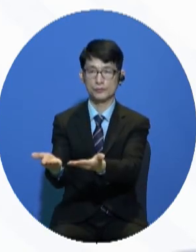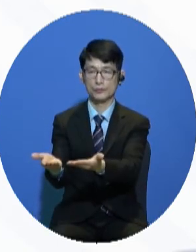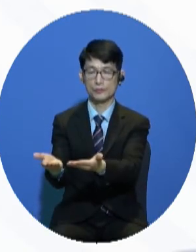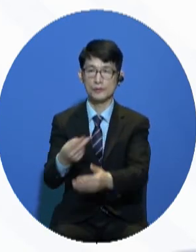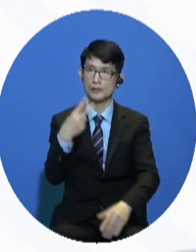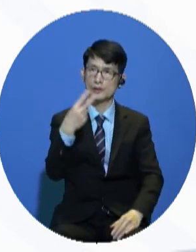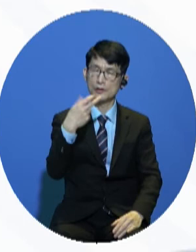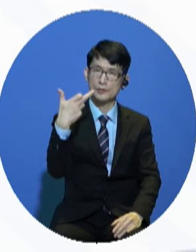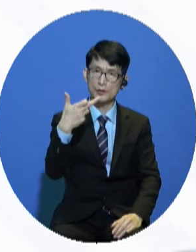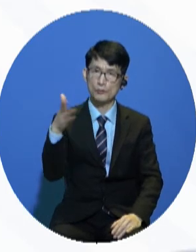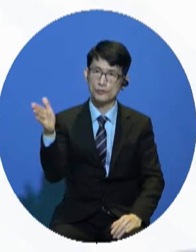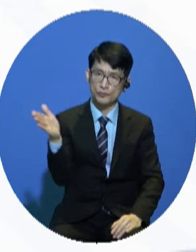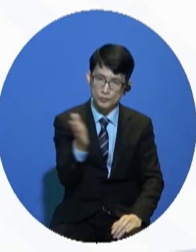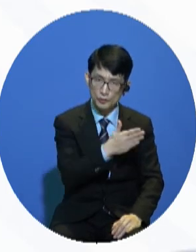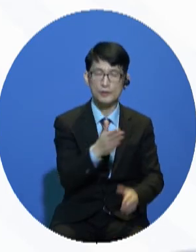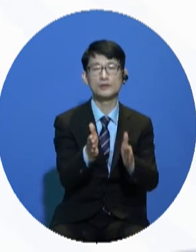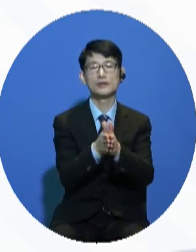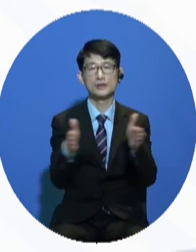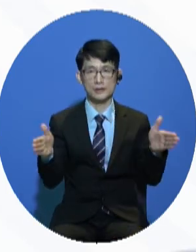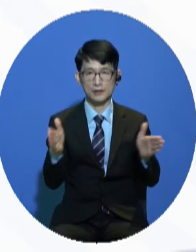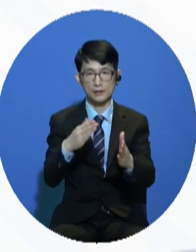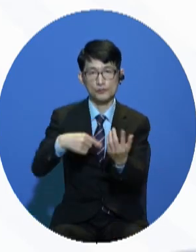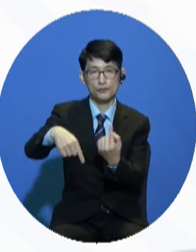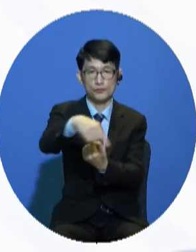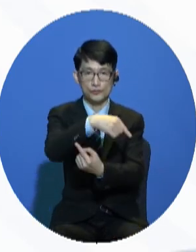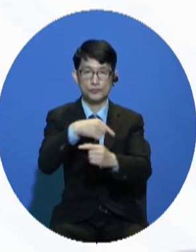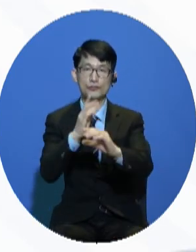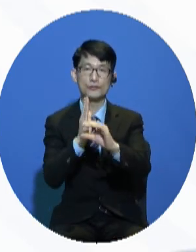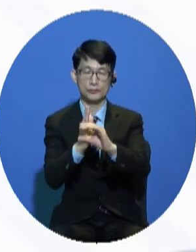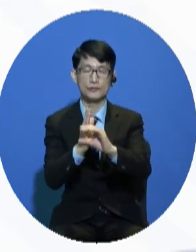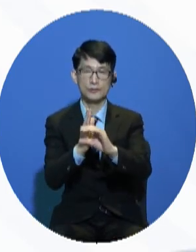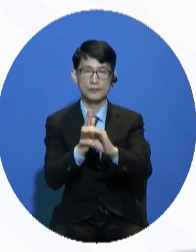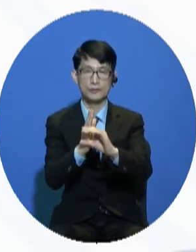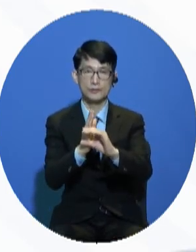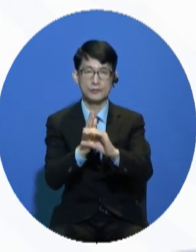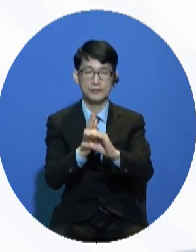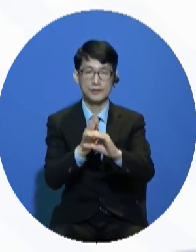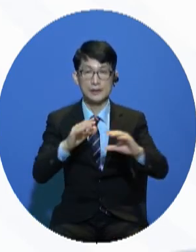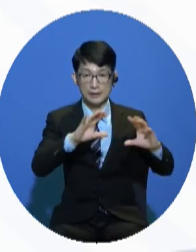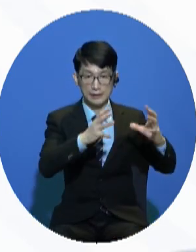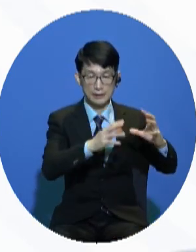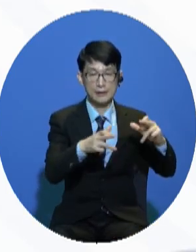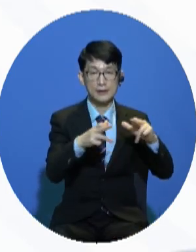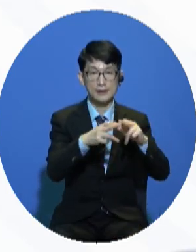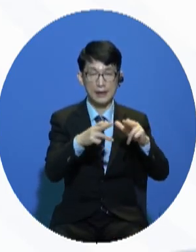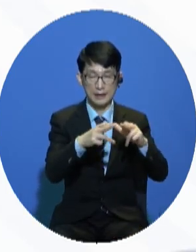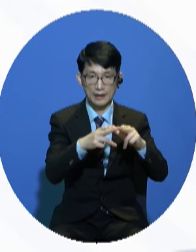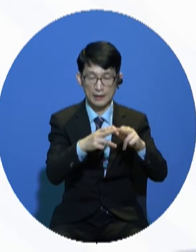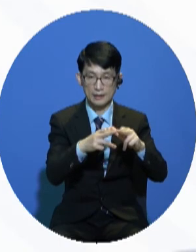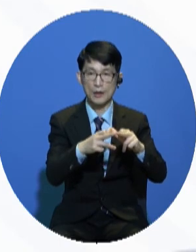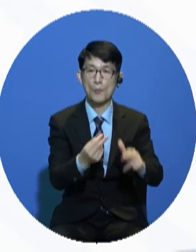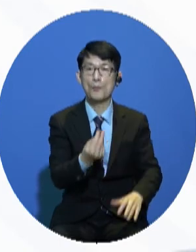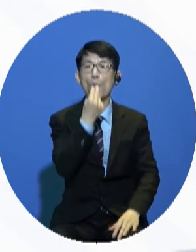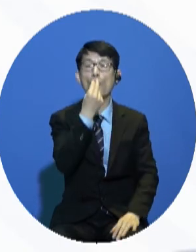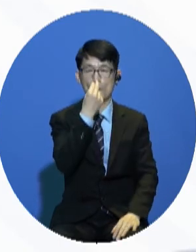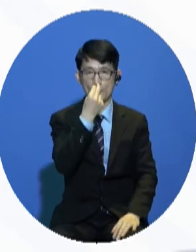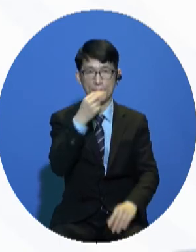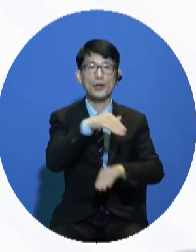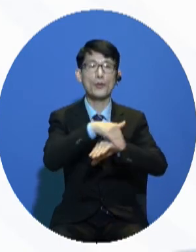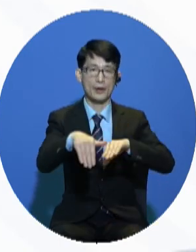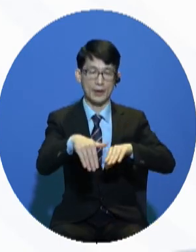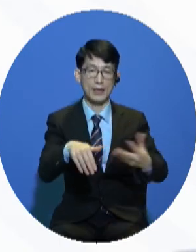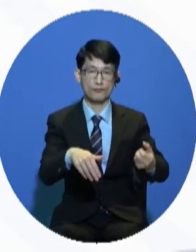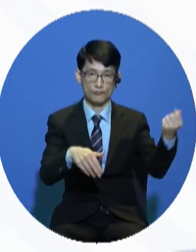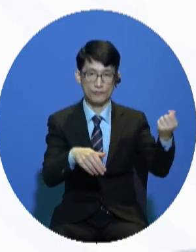지난 2017년도에 도입을 해서 운영을 하고 있습니다. 그래서 국가 장애 보험 계획이라고 하는 그런 의미를 가지고